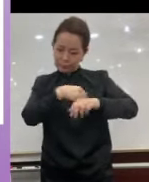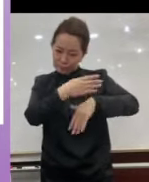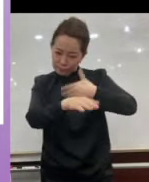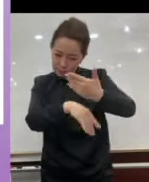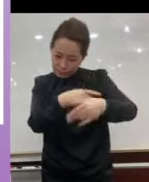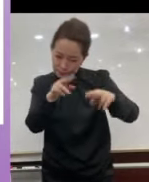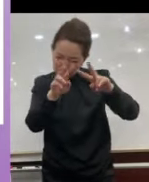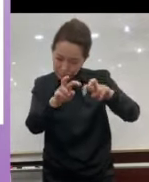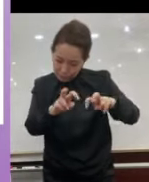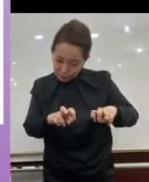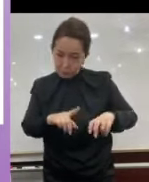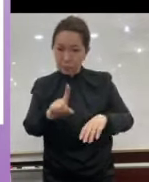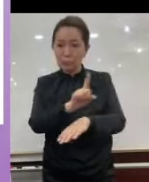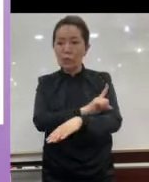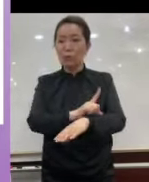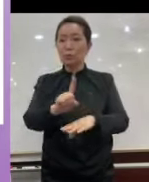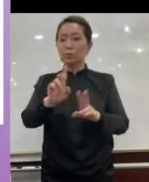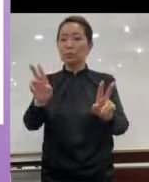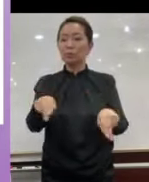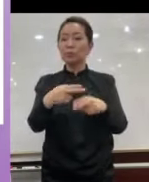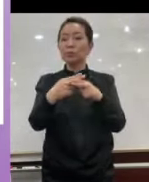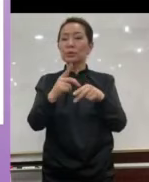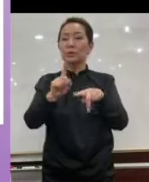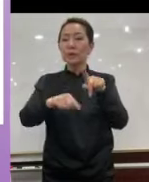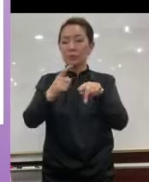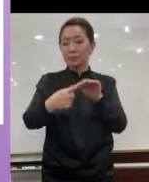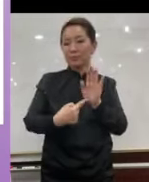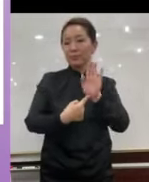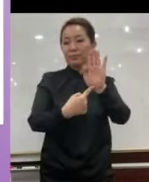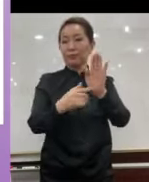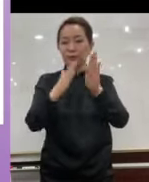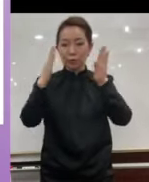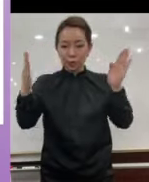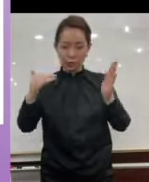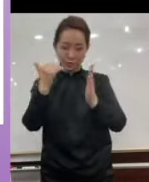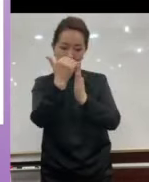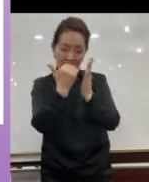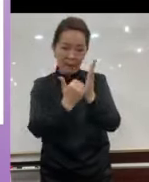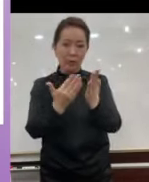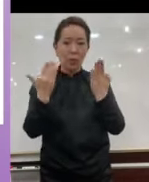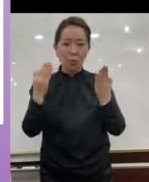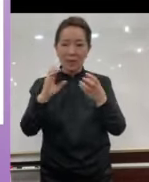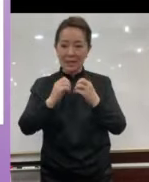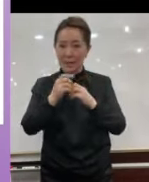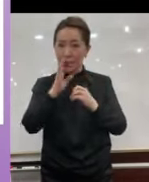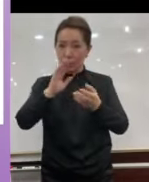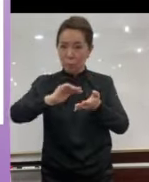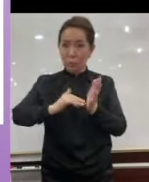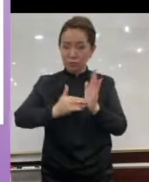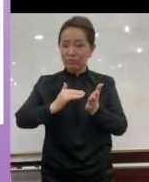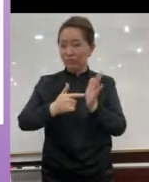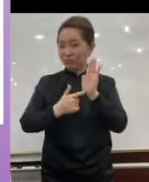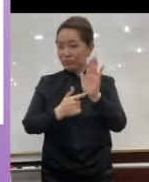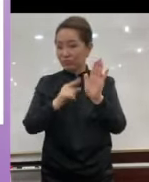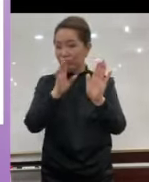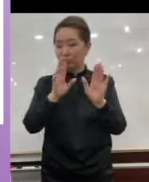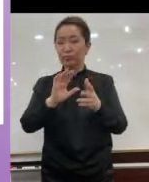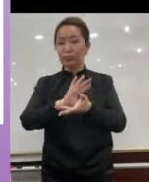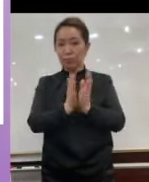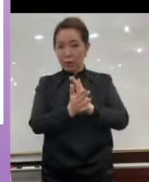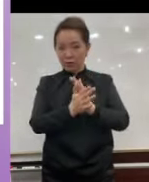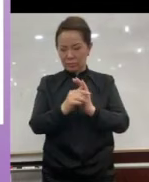дүнг дүгнэлсэн тийм томоохон тайлангийн хурал арга хэмжээ зохион байгуулахаар төлөвлөж байсан боловч хурцлалтай нус энэ